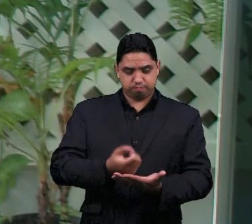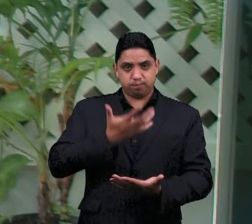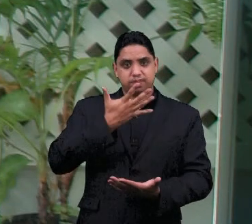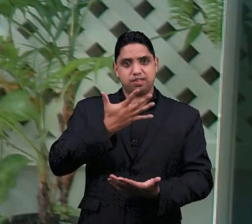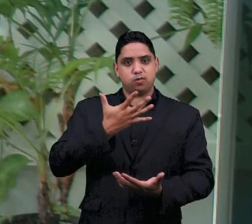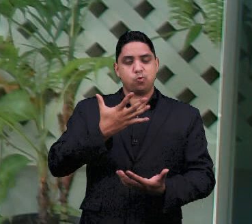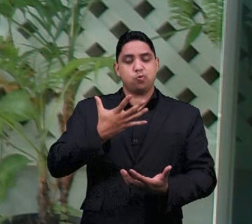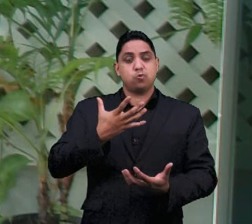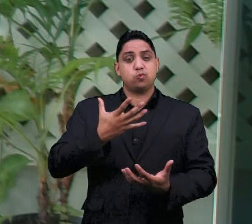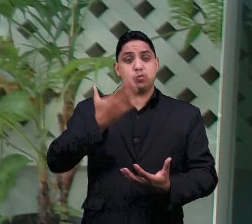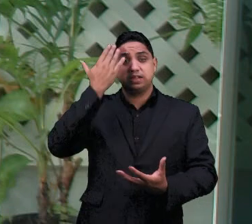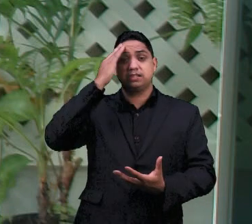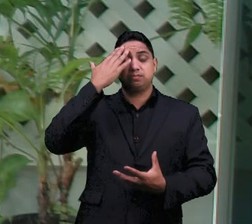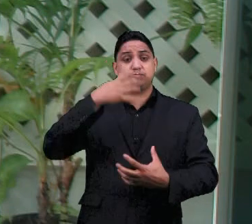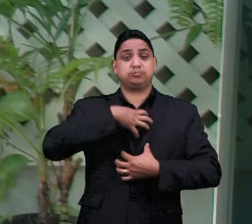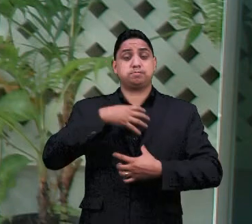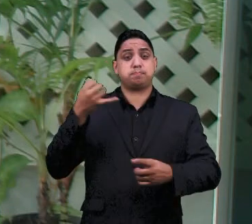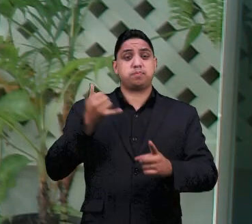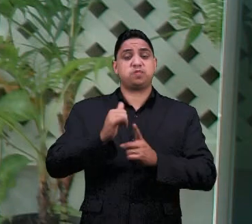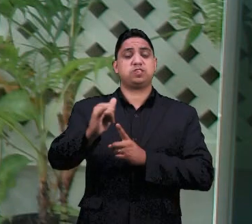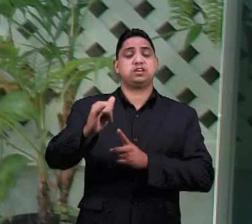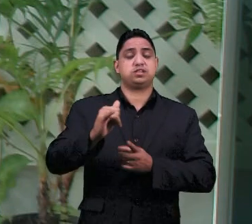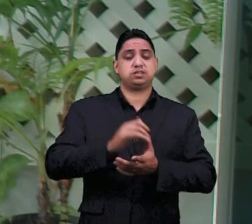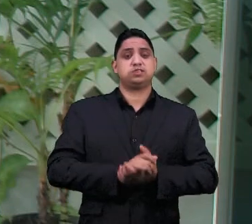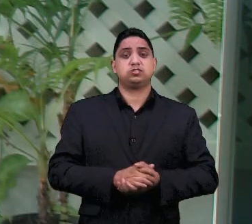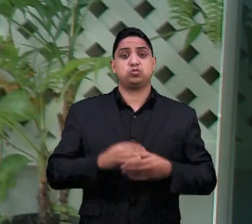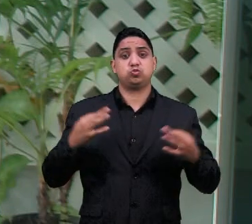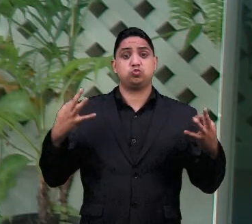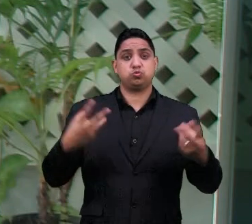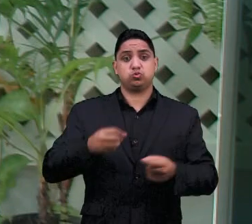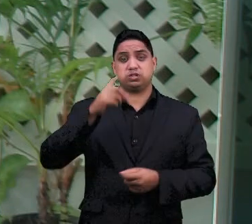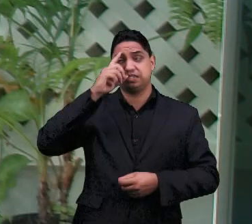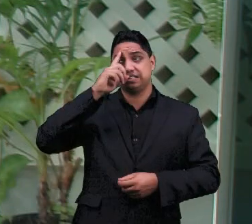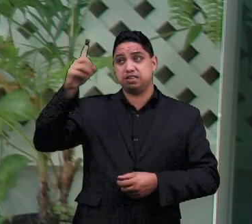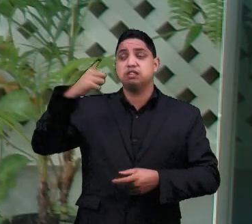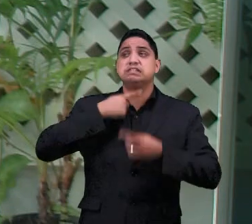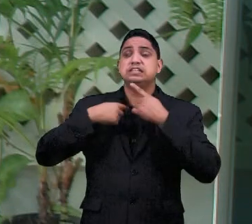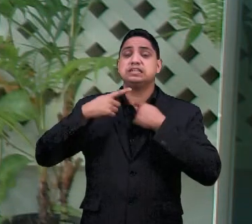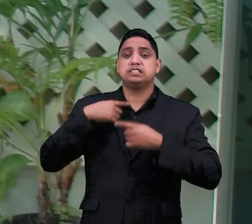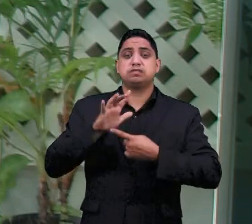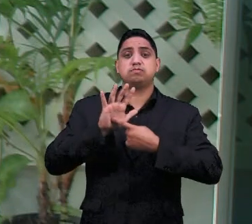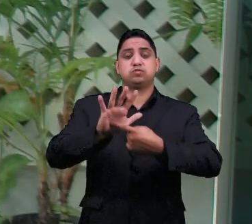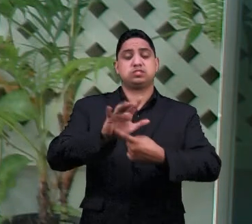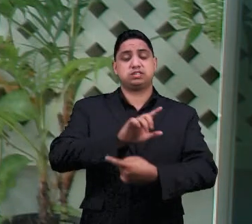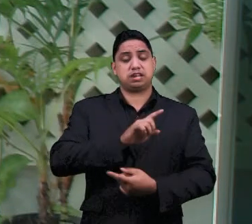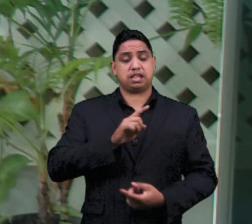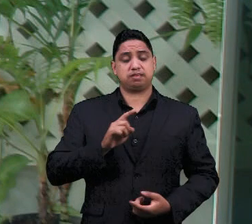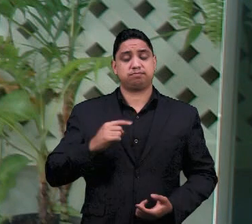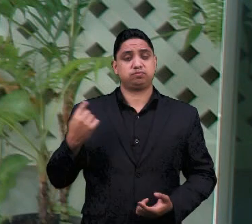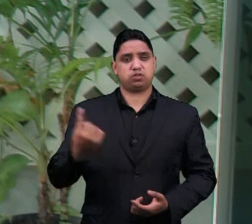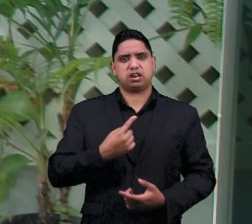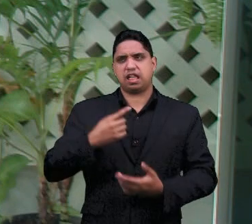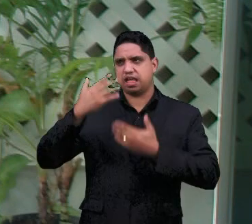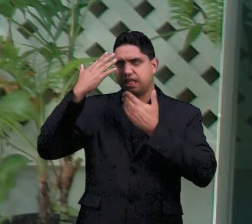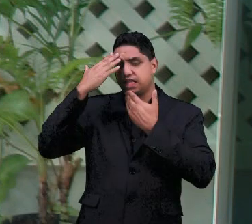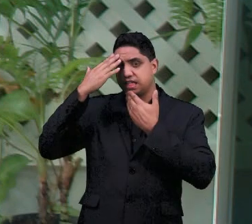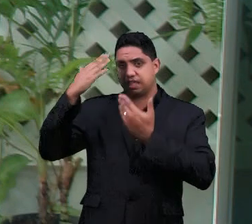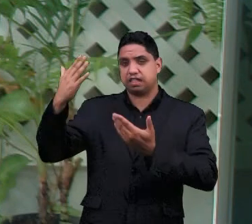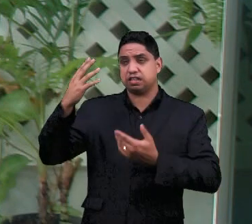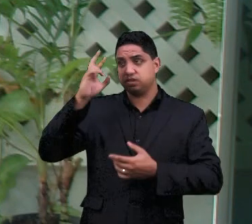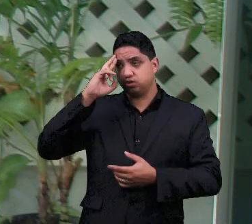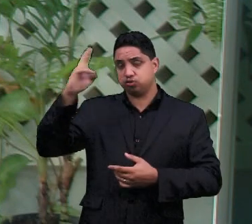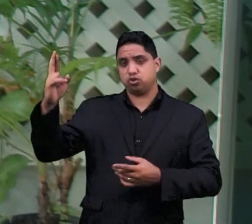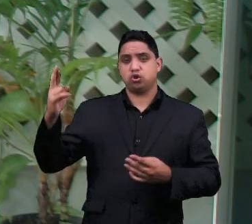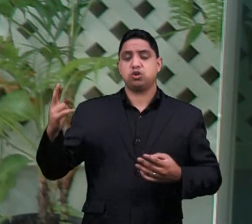je suis beaucoup béni avec les révélations de la parole, la compréhension dans le sens prophétique observé, de ce que le